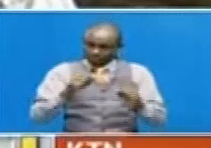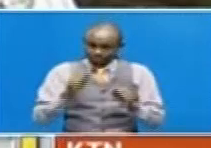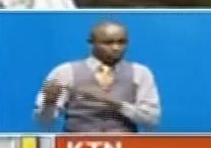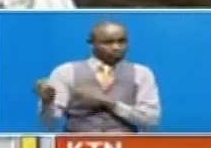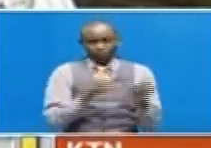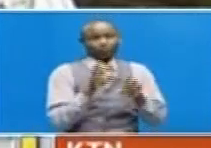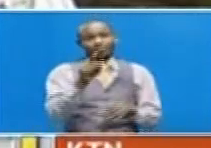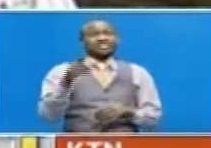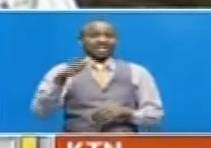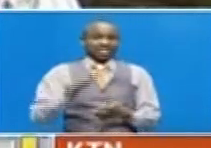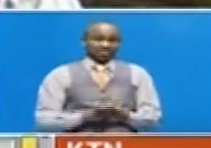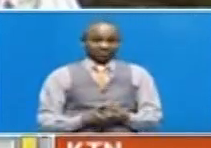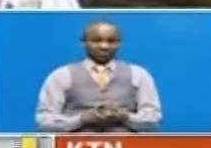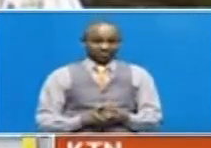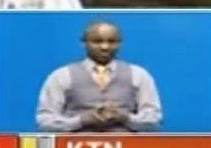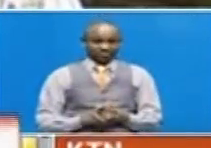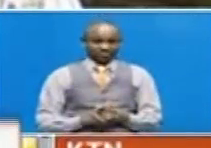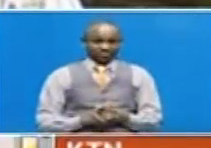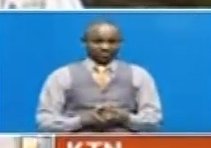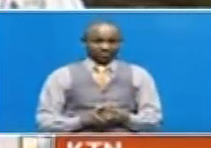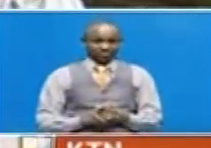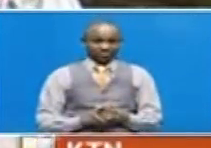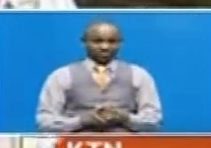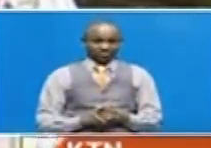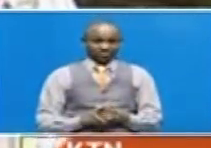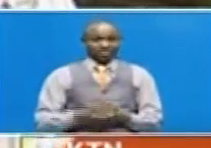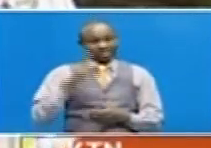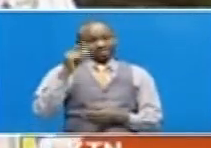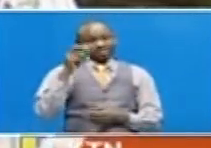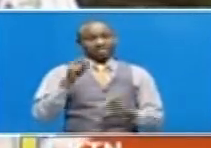kuondoka katika kijiji hiki. Robert Wanyonyi, KTN Leo.